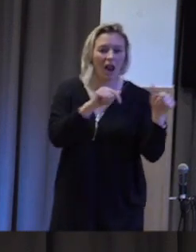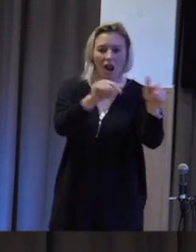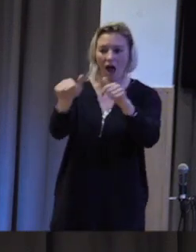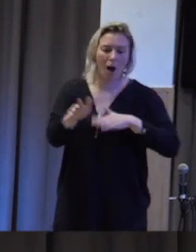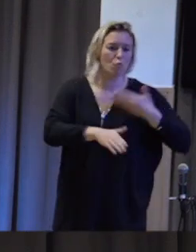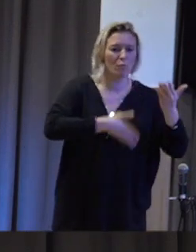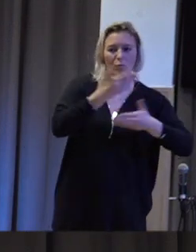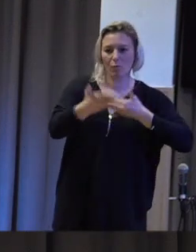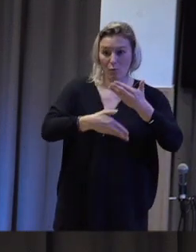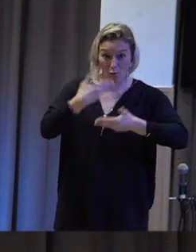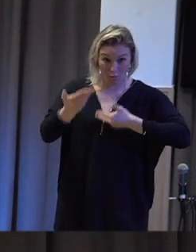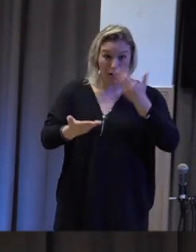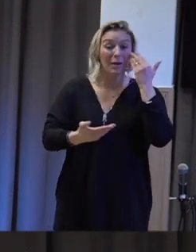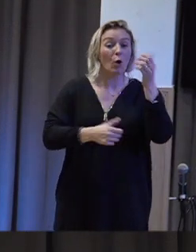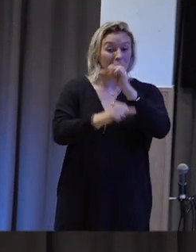comprendre au Seigneur que je l'aime.